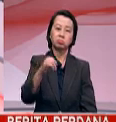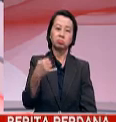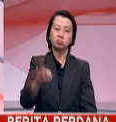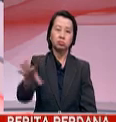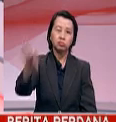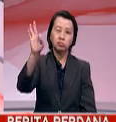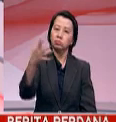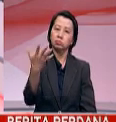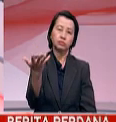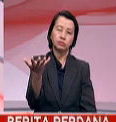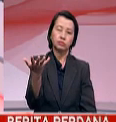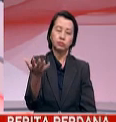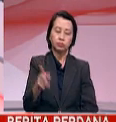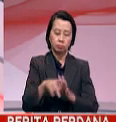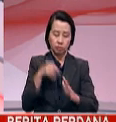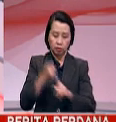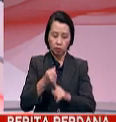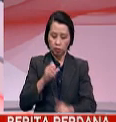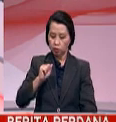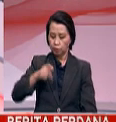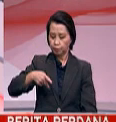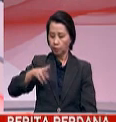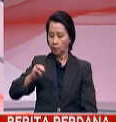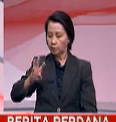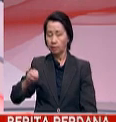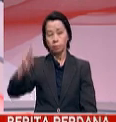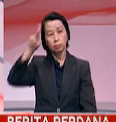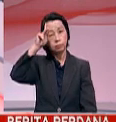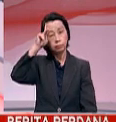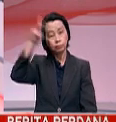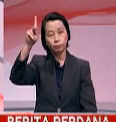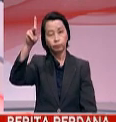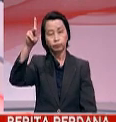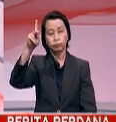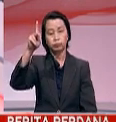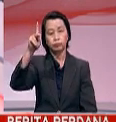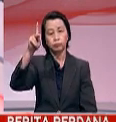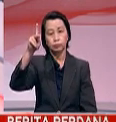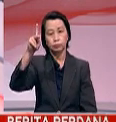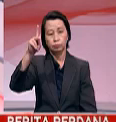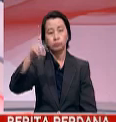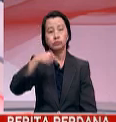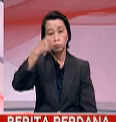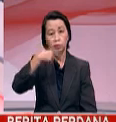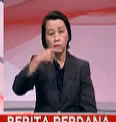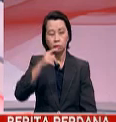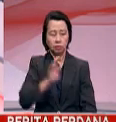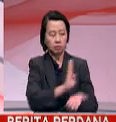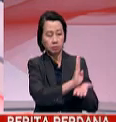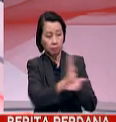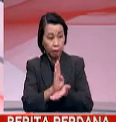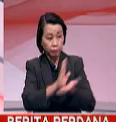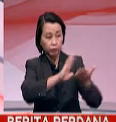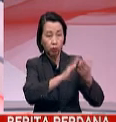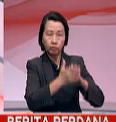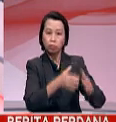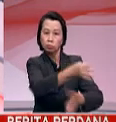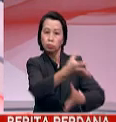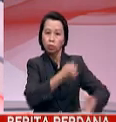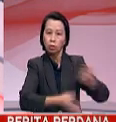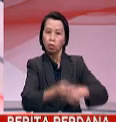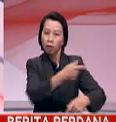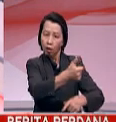hasil. Menurut pengarah APMM Kelantan, Kapten Muhammad Nur Syam Asmawi Yaakob, bantuan komuniti nelayan